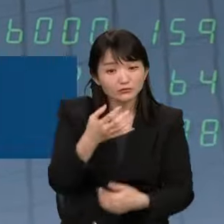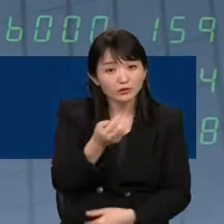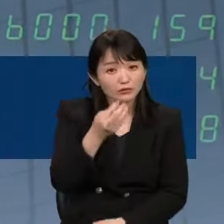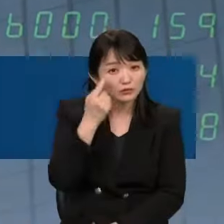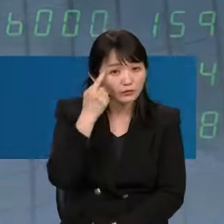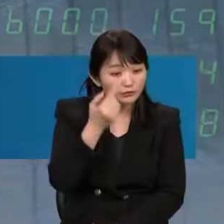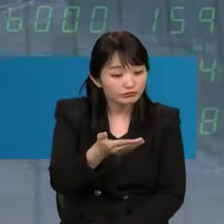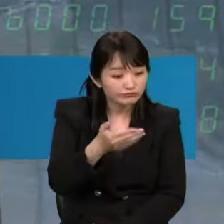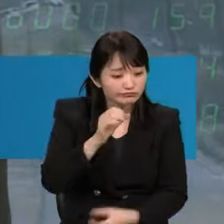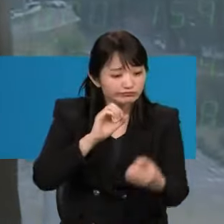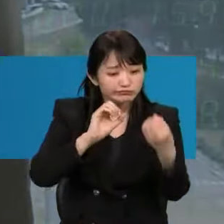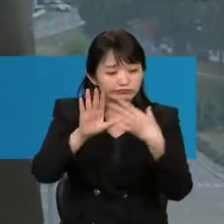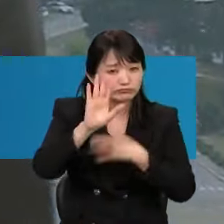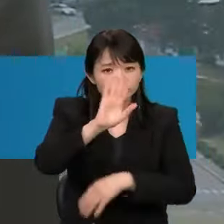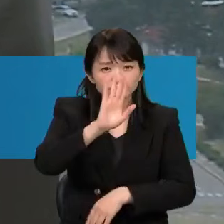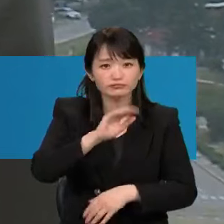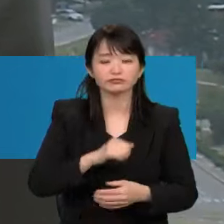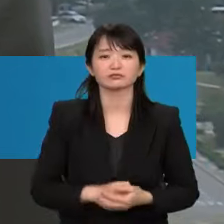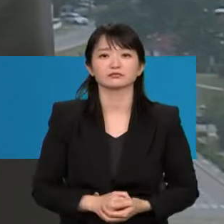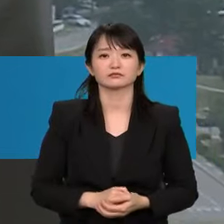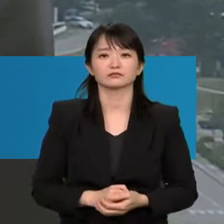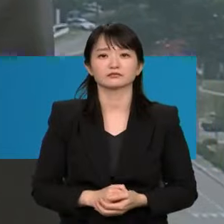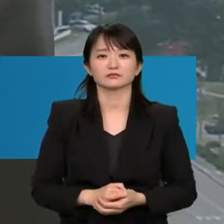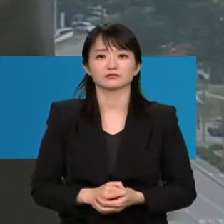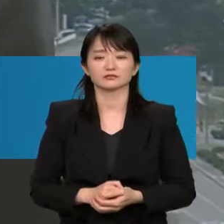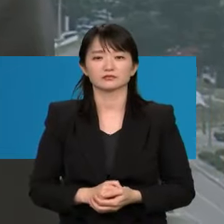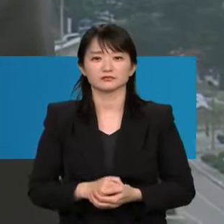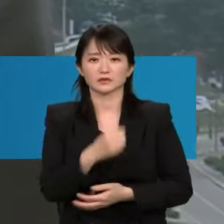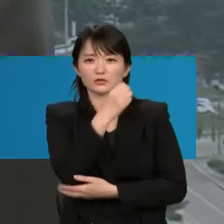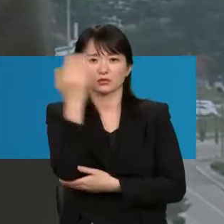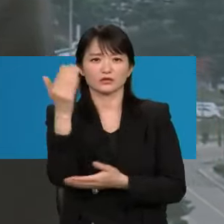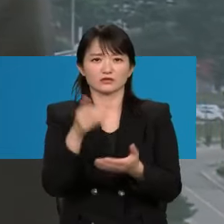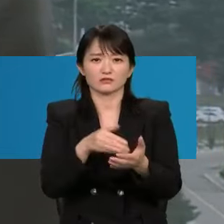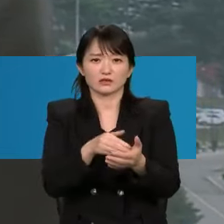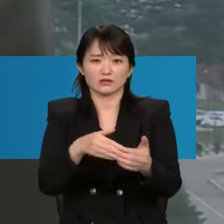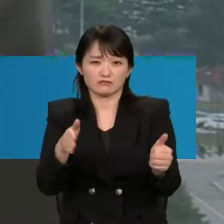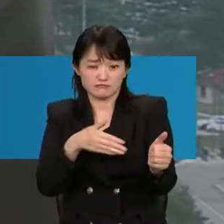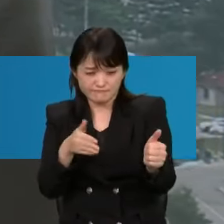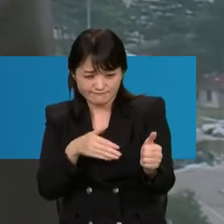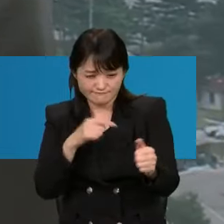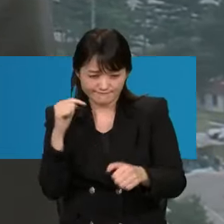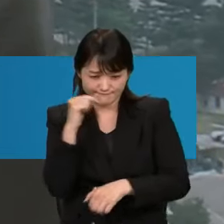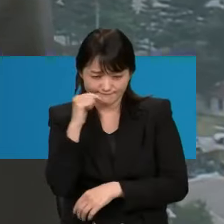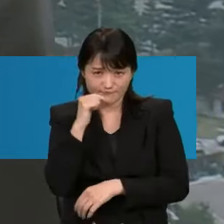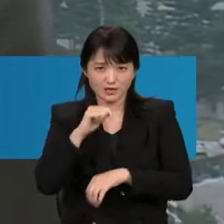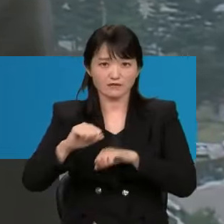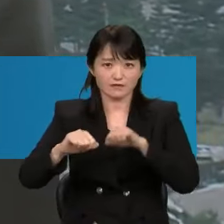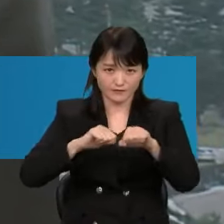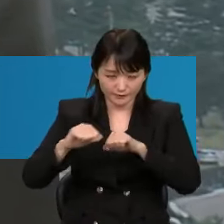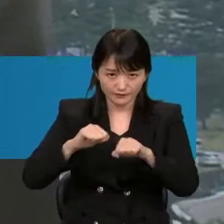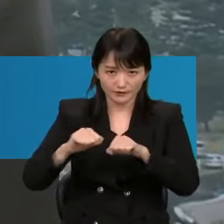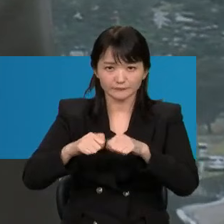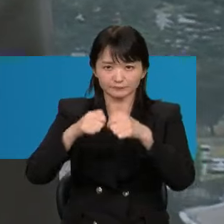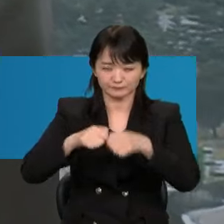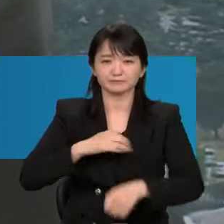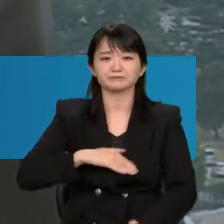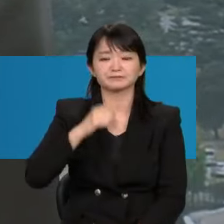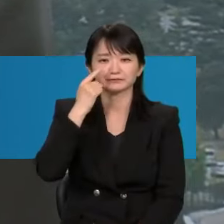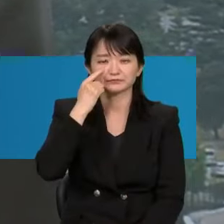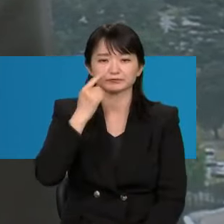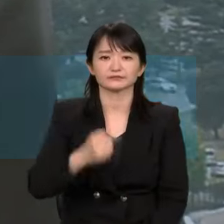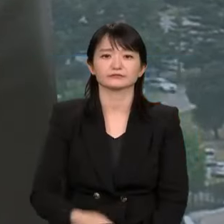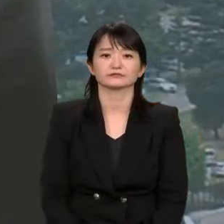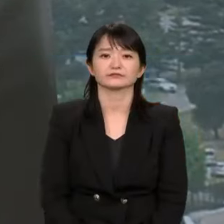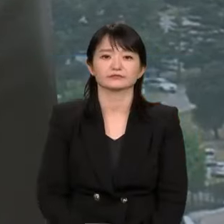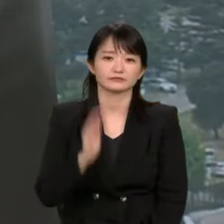얼마냐는 질문엔 답하지 않았고 호도하는 언론 보도에 엄정 대응하겠다고만 했습니다. 하나하나 짚어보겠습니다. 먼저